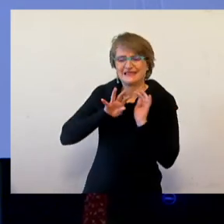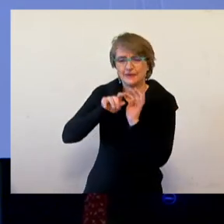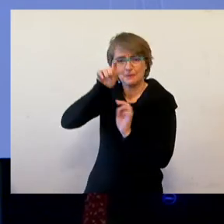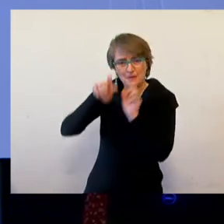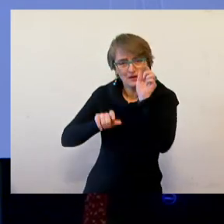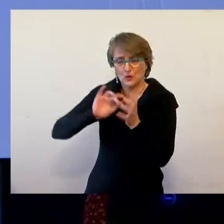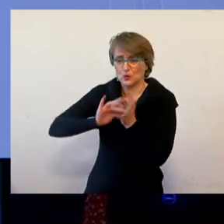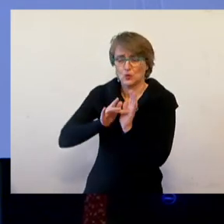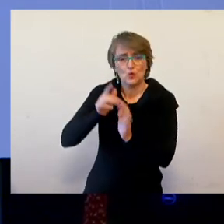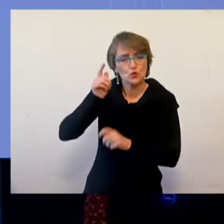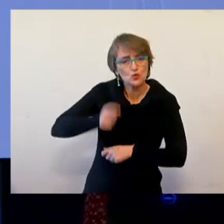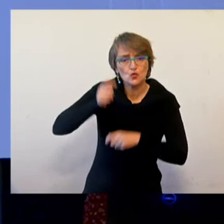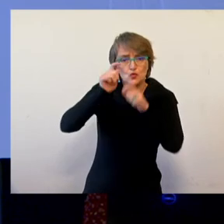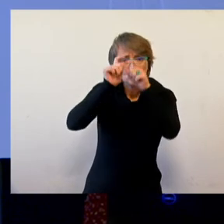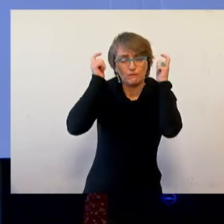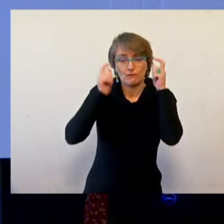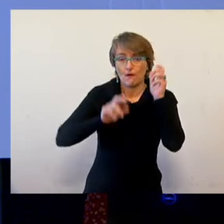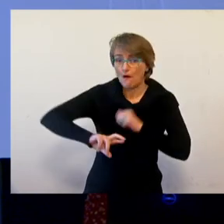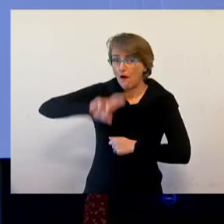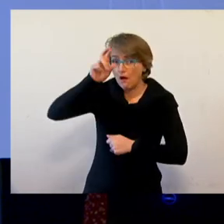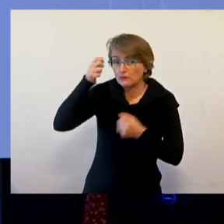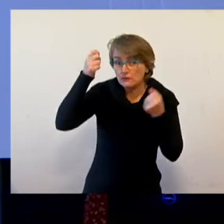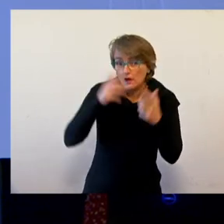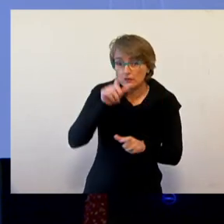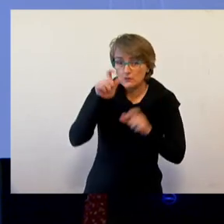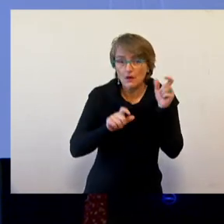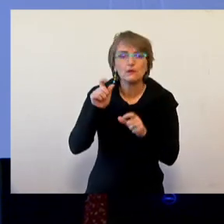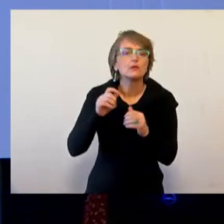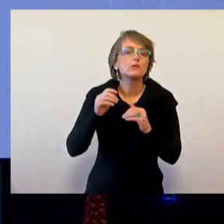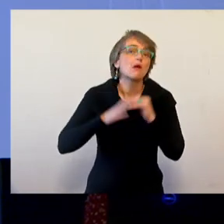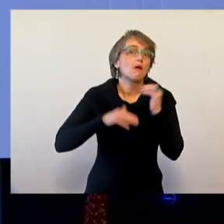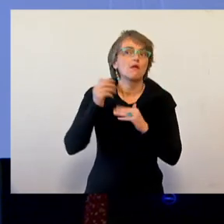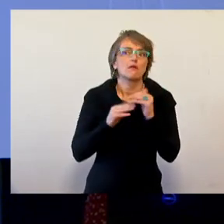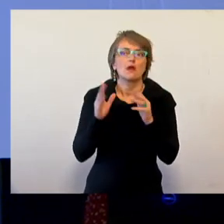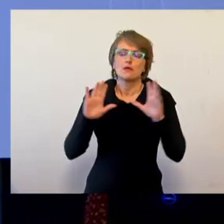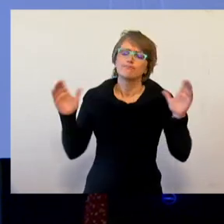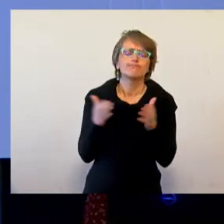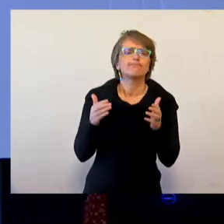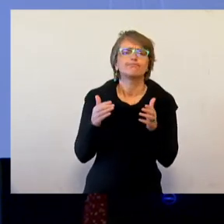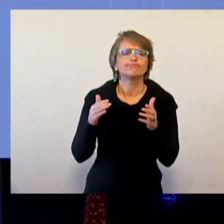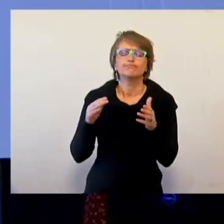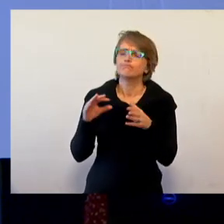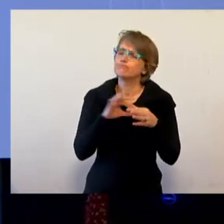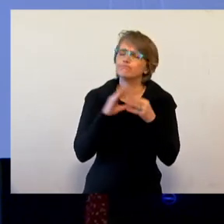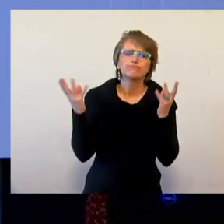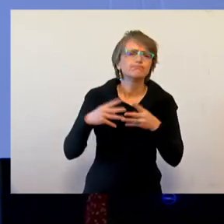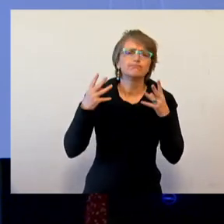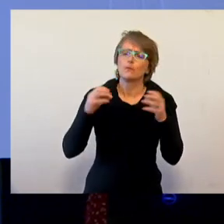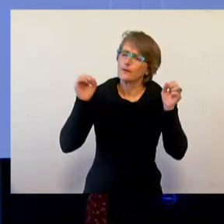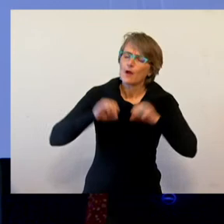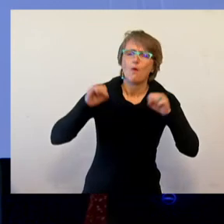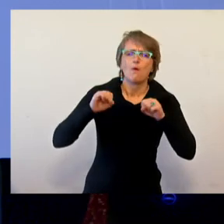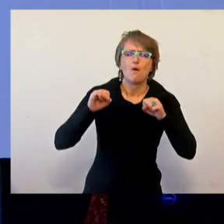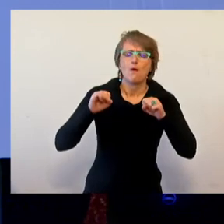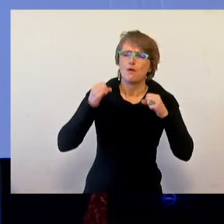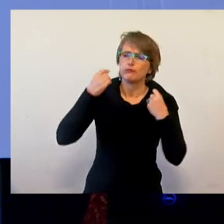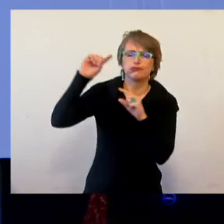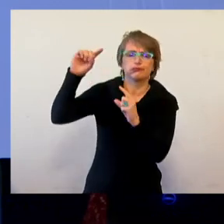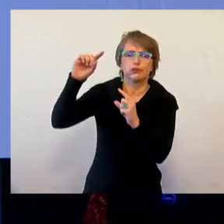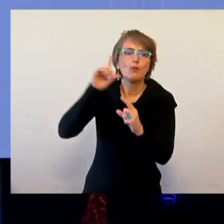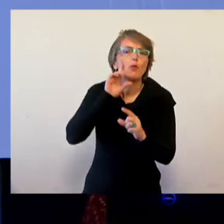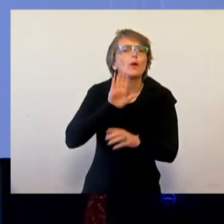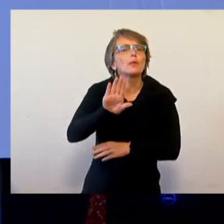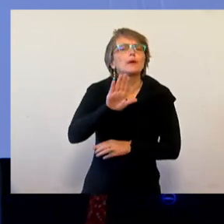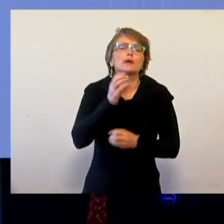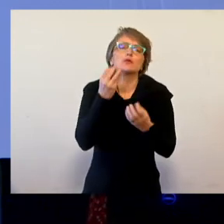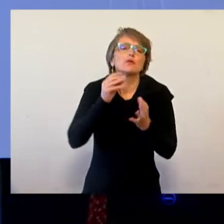consensus assez rare dans cette profession qui est souvent s'astreint la nécessaire